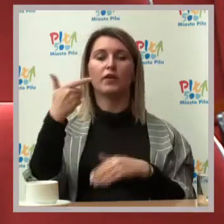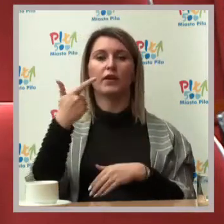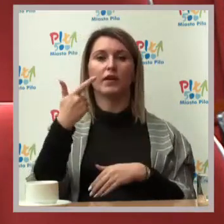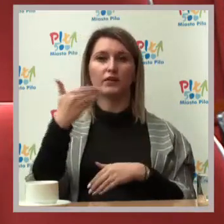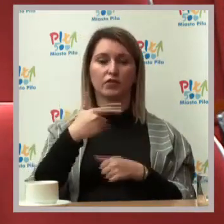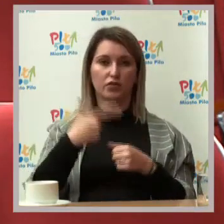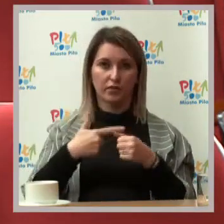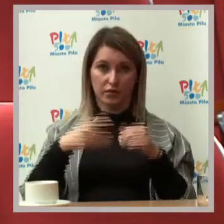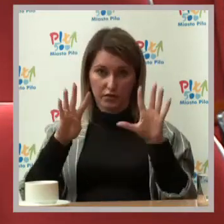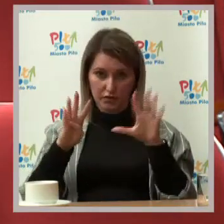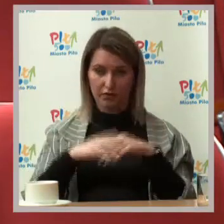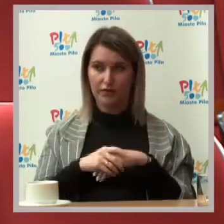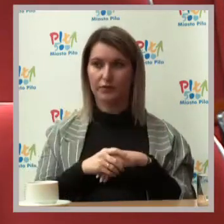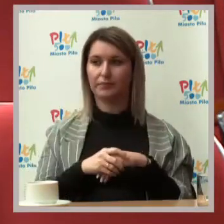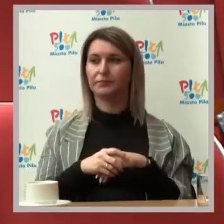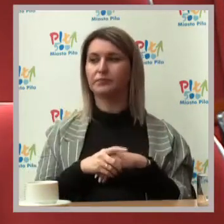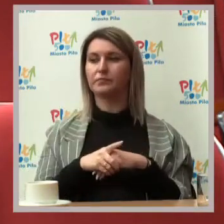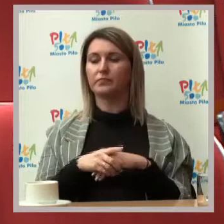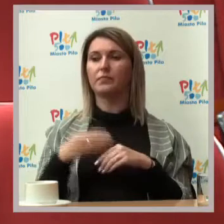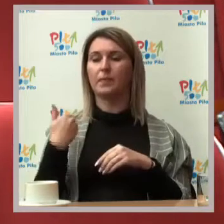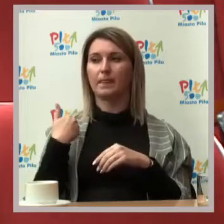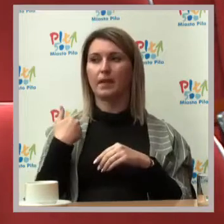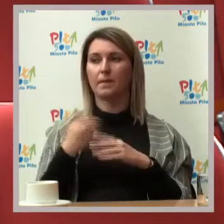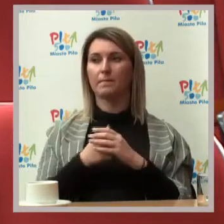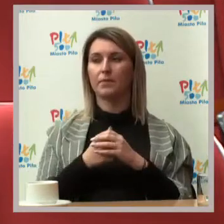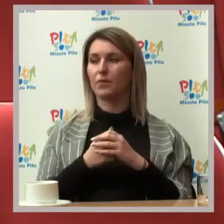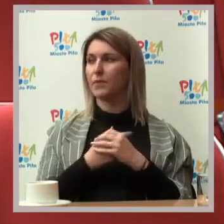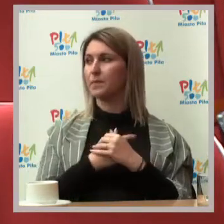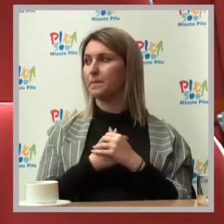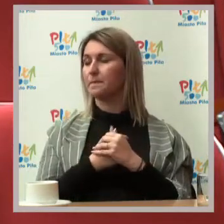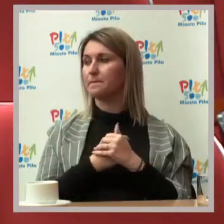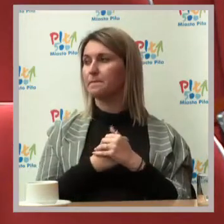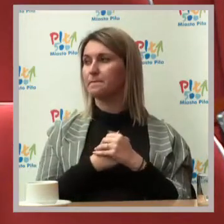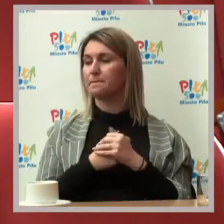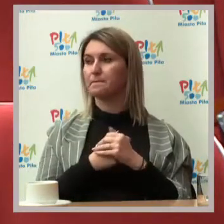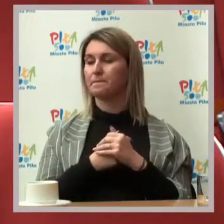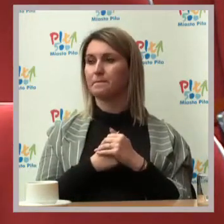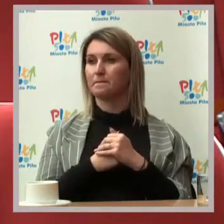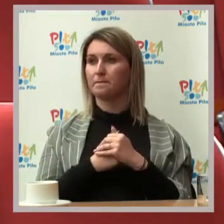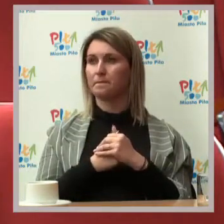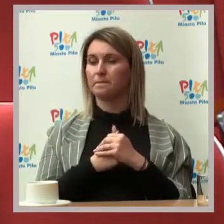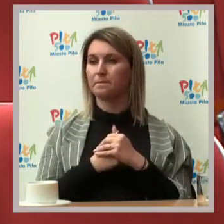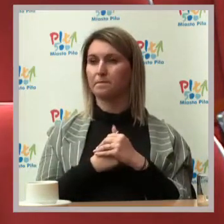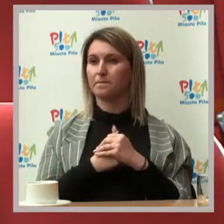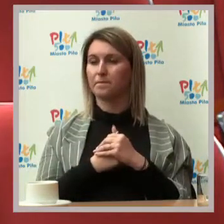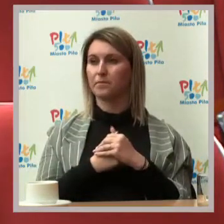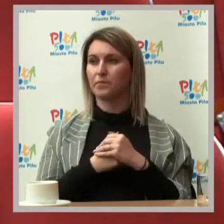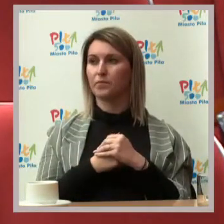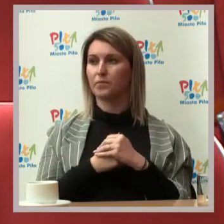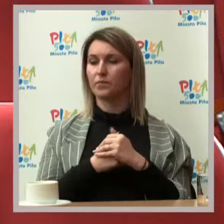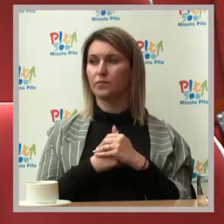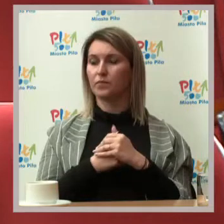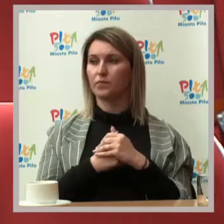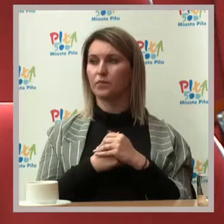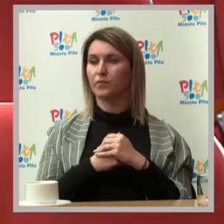2019-2029. Skład orzekający wyznaczony zarządzeniem nr 4/2016 prezesa Regionalnej Izby Obrachunkowej